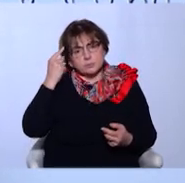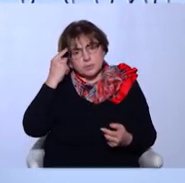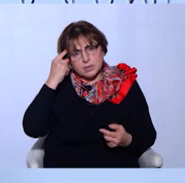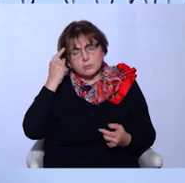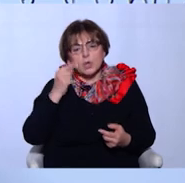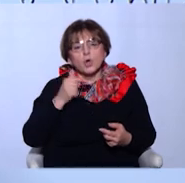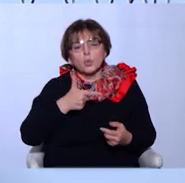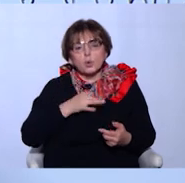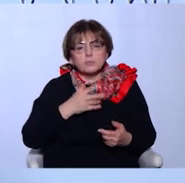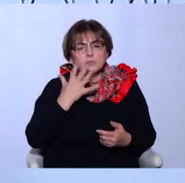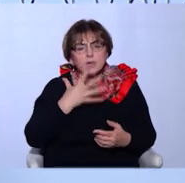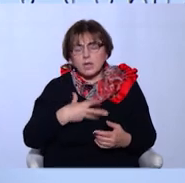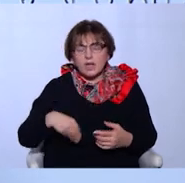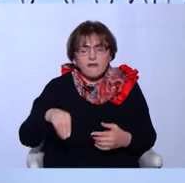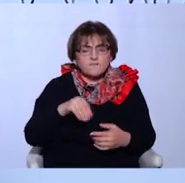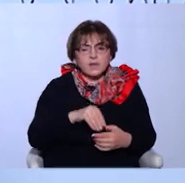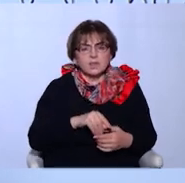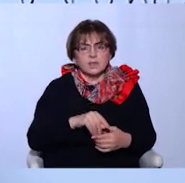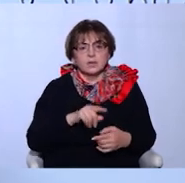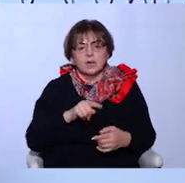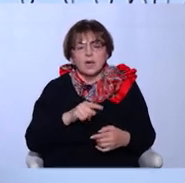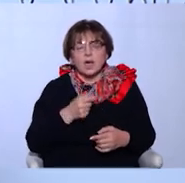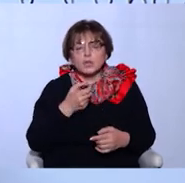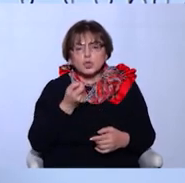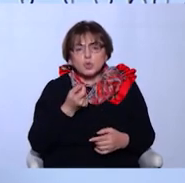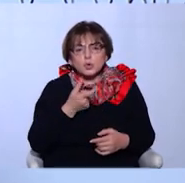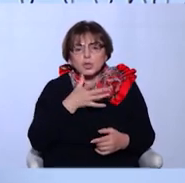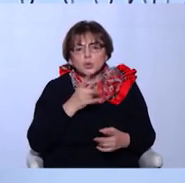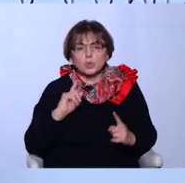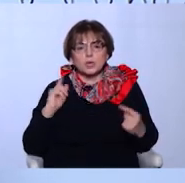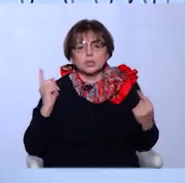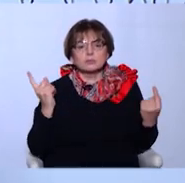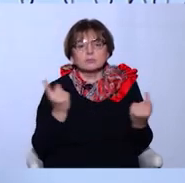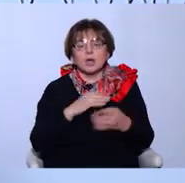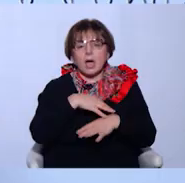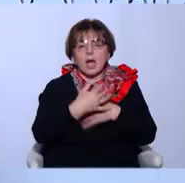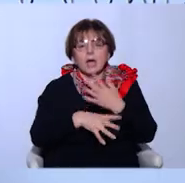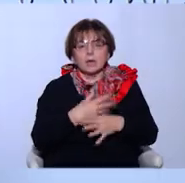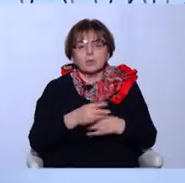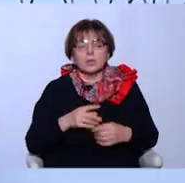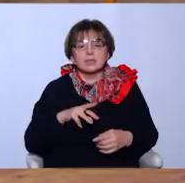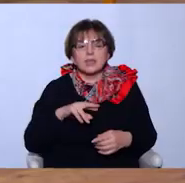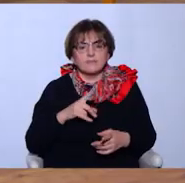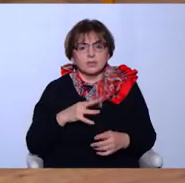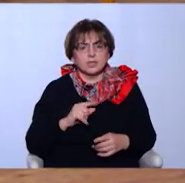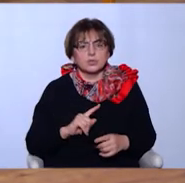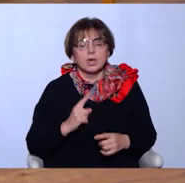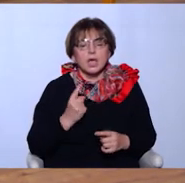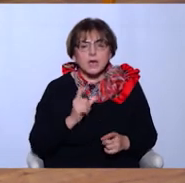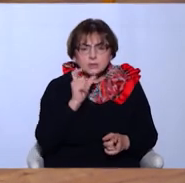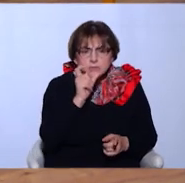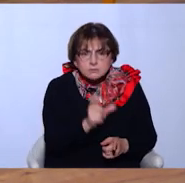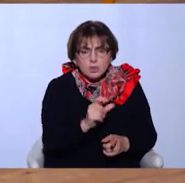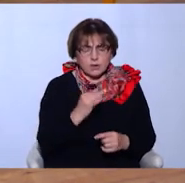არის ყველგან. დაიმახსოვრეთ, აქ ცოტა დრო და სივრცეც კი არეულია დავითიანში. თითქოს ერთ